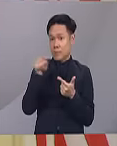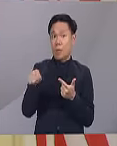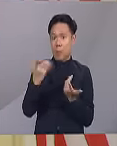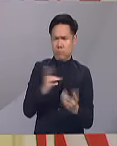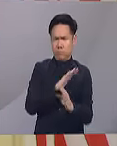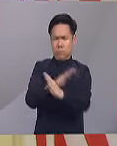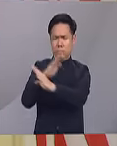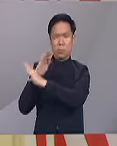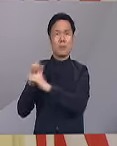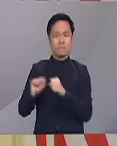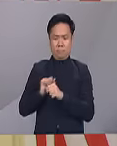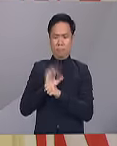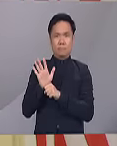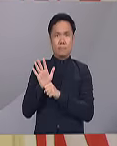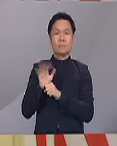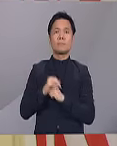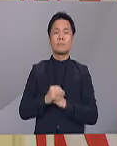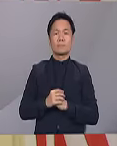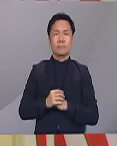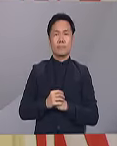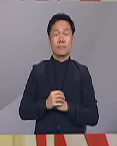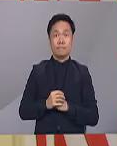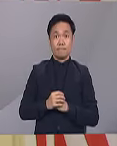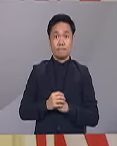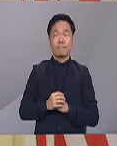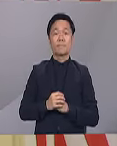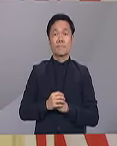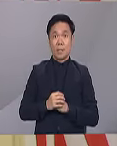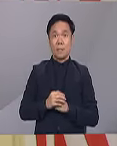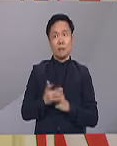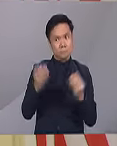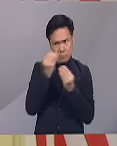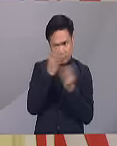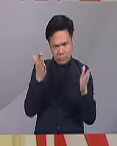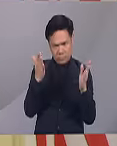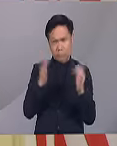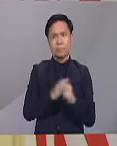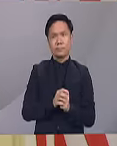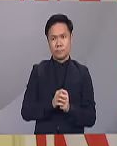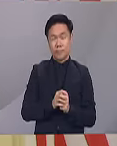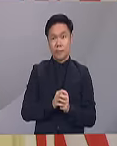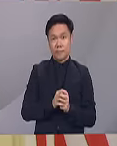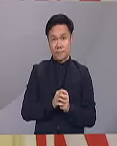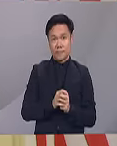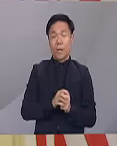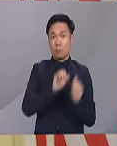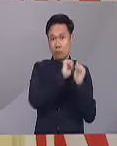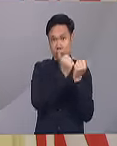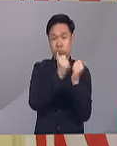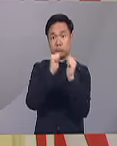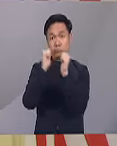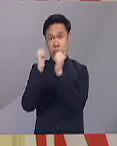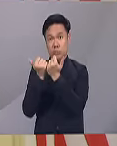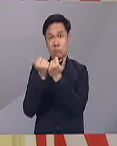COVID-19 ini. Dan kita juga telah pun bersetuju dan mengeluarkan arahan kepada agensi-agensi